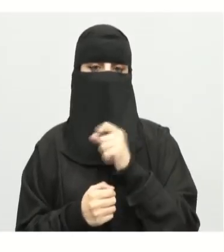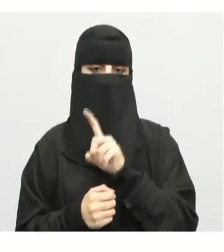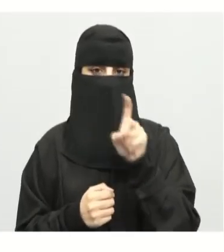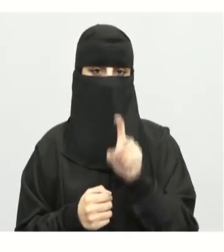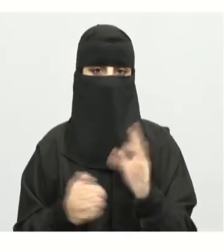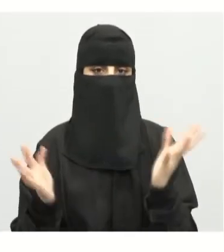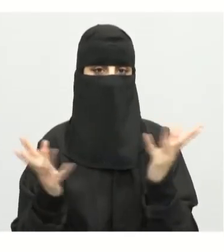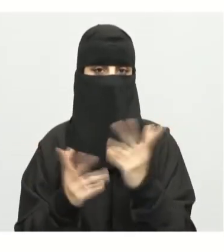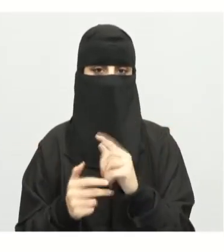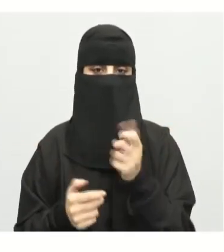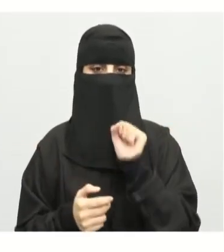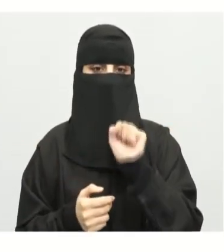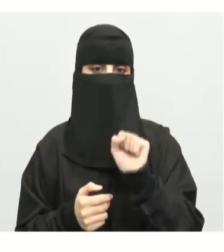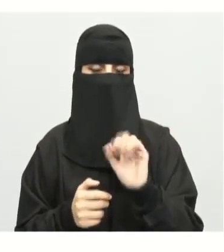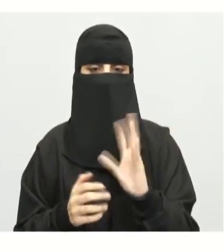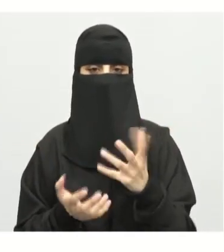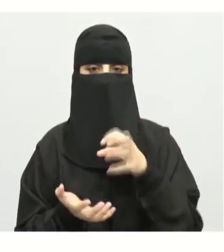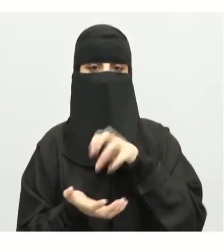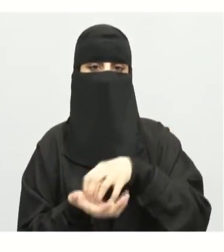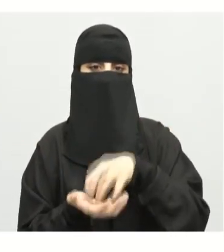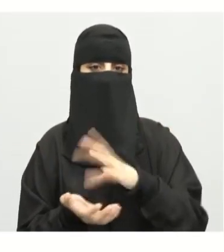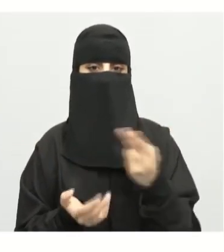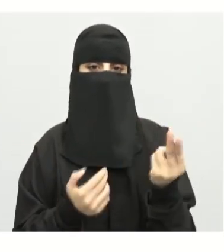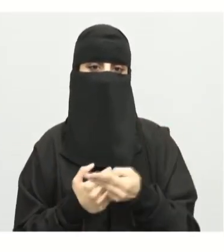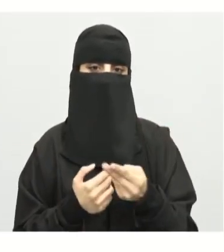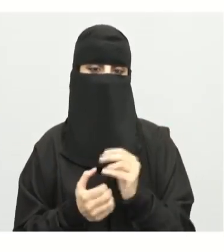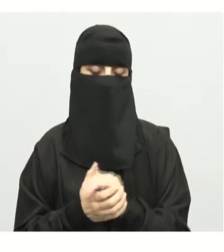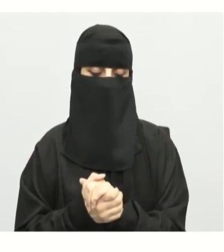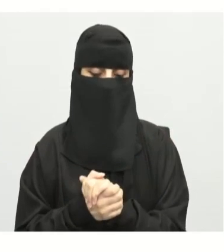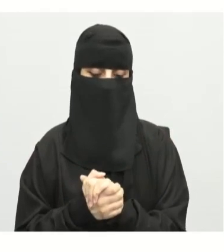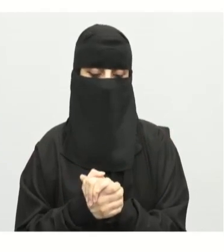عدد وعدد الخصائص التي تتميز بها منطقه عسير